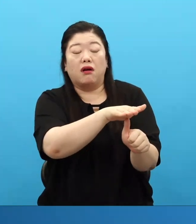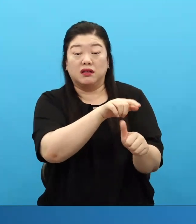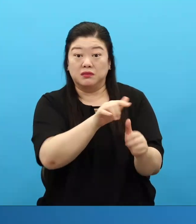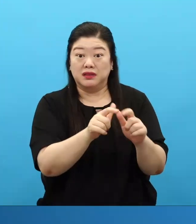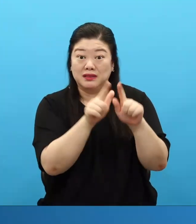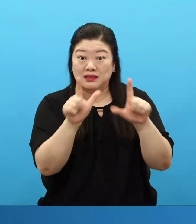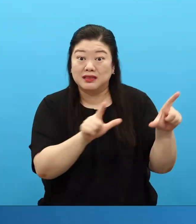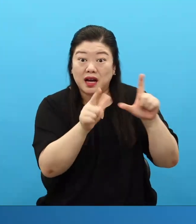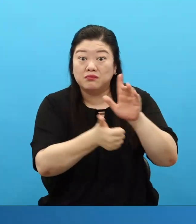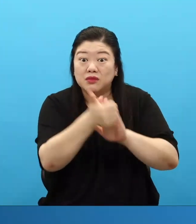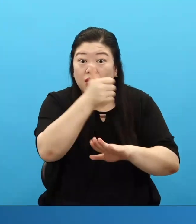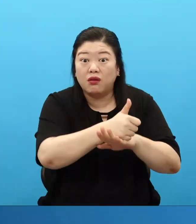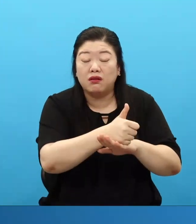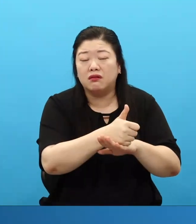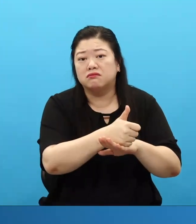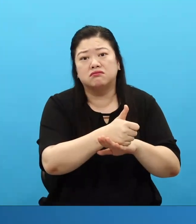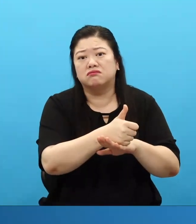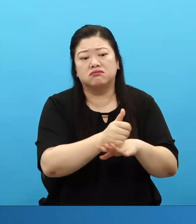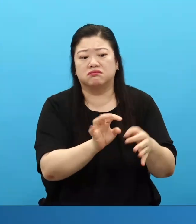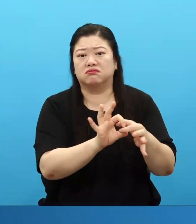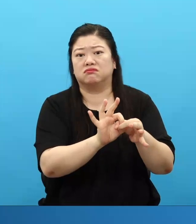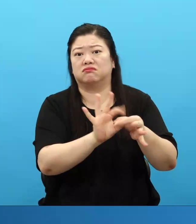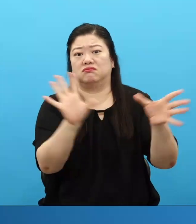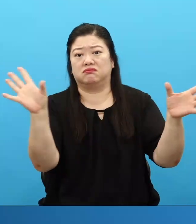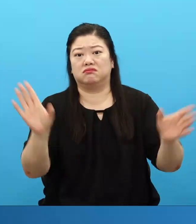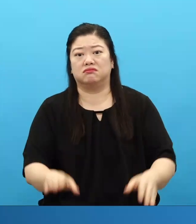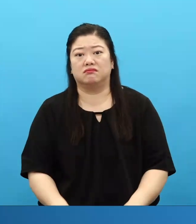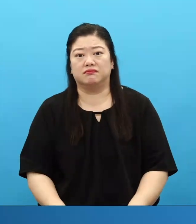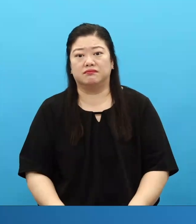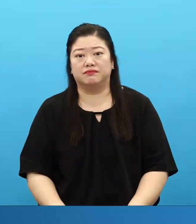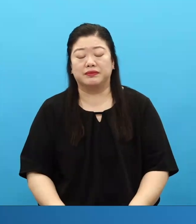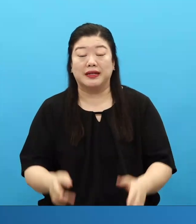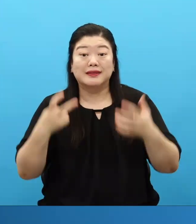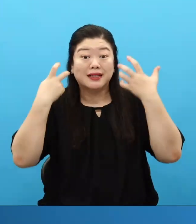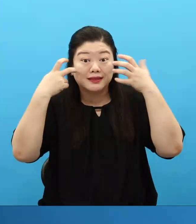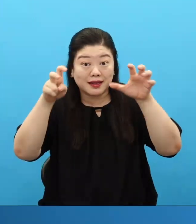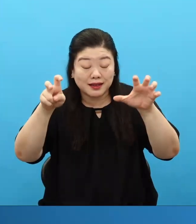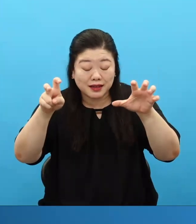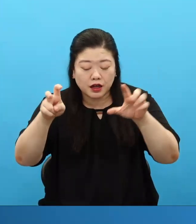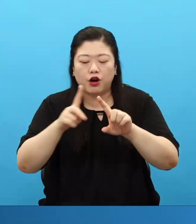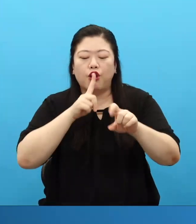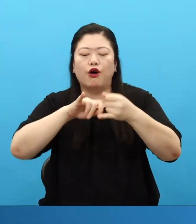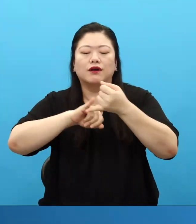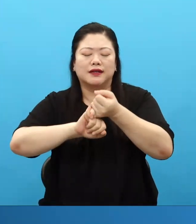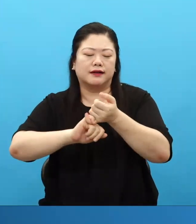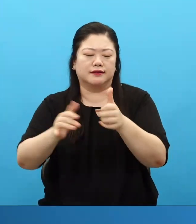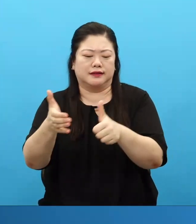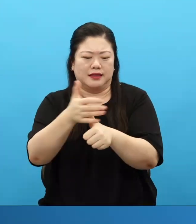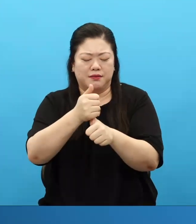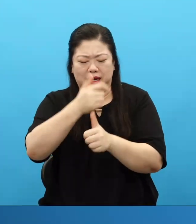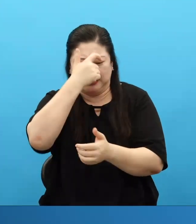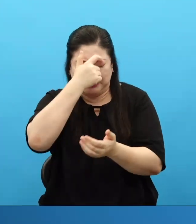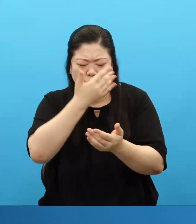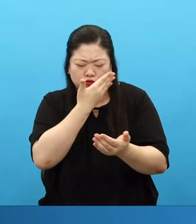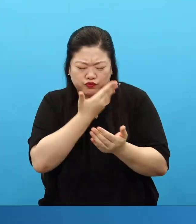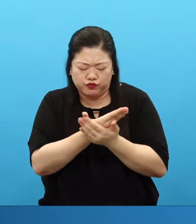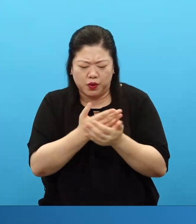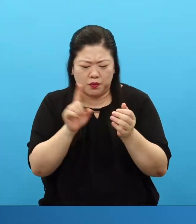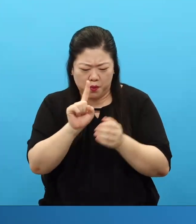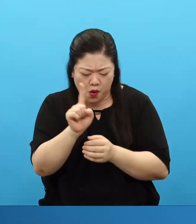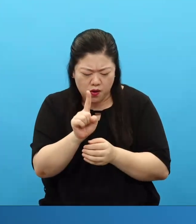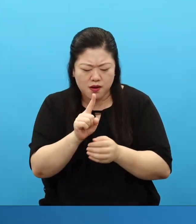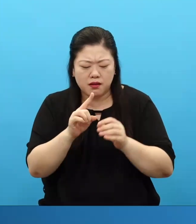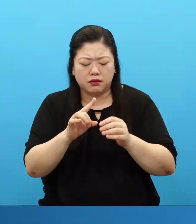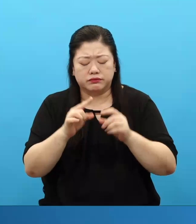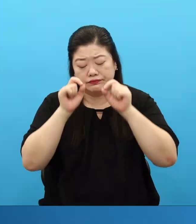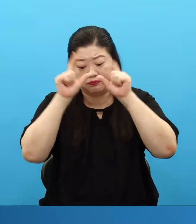was holding on to the accurate covenant. 꼭 필요한 언약을 잡아가. And so you have to hold on to the covenant 그러면 that's 됩니다. absolutely necessary. 내가 교회에서 얼마만큼 일을 말까